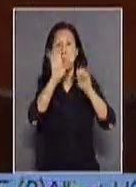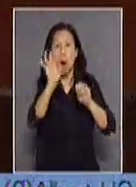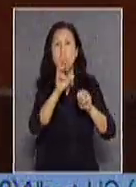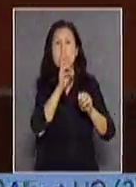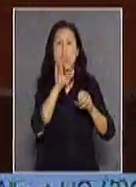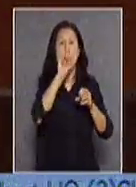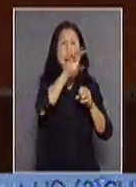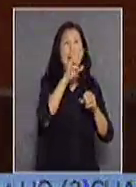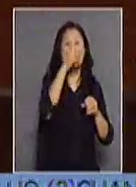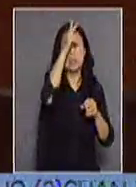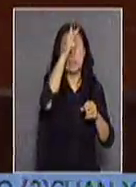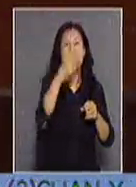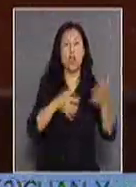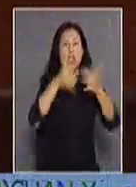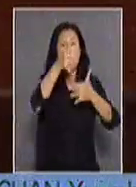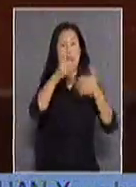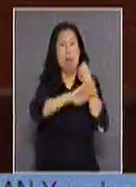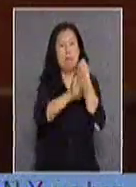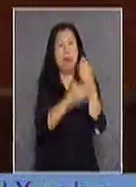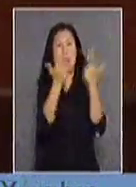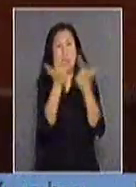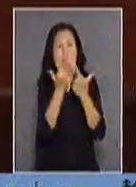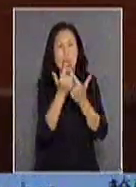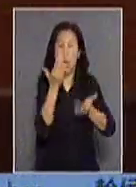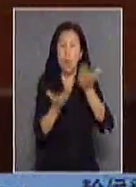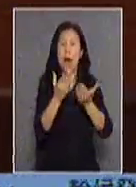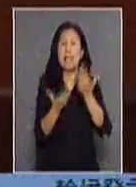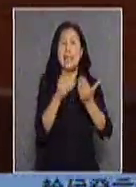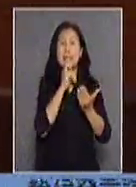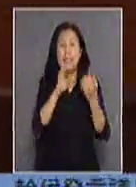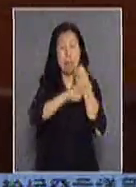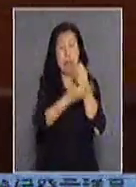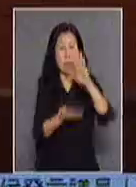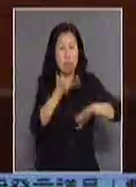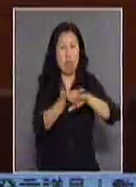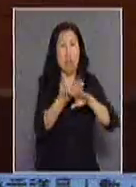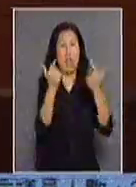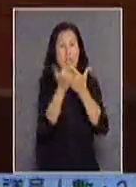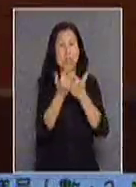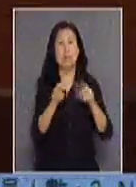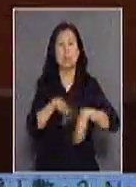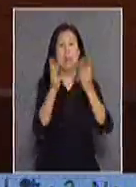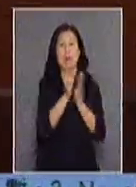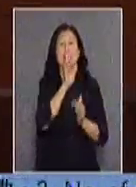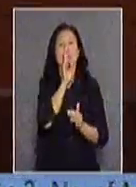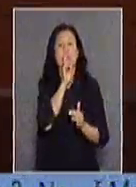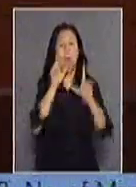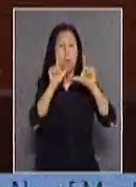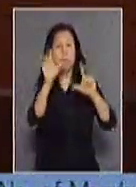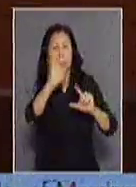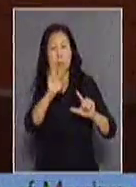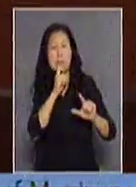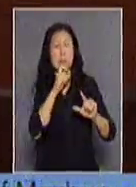就開口埋口，就說進入司法程序可能出現司法覆核，就不答。這個根本是不成理